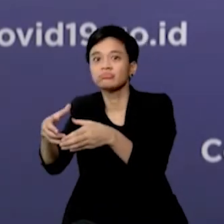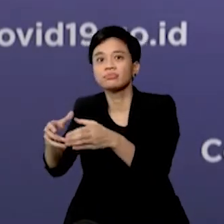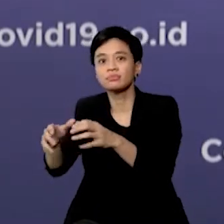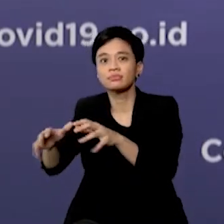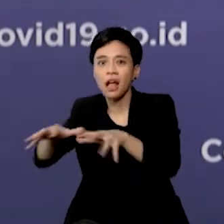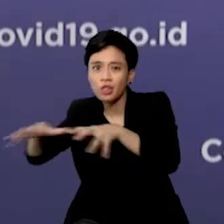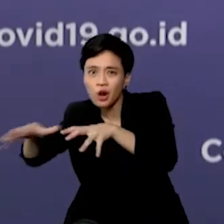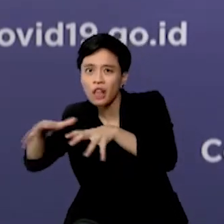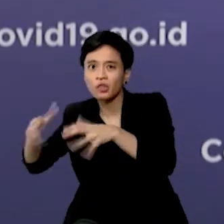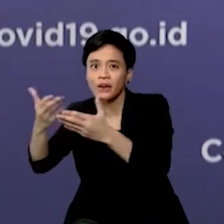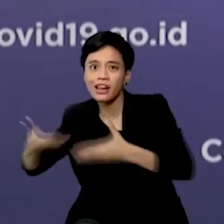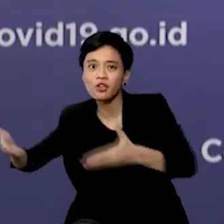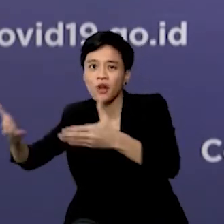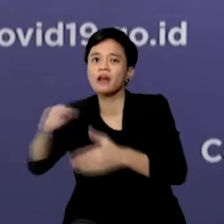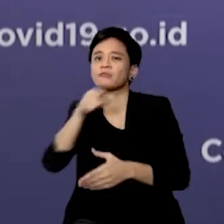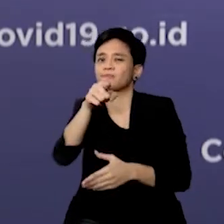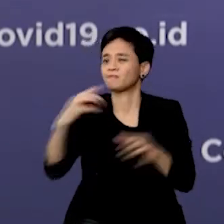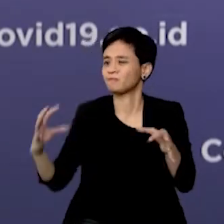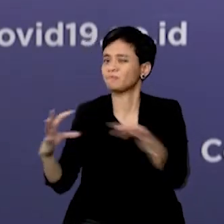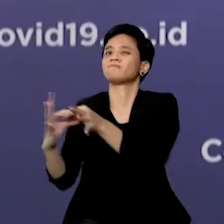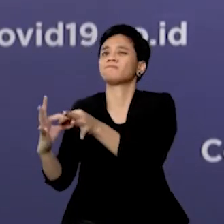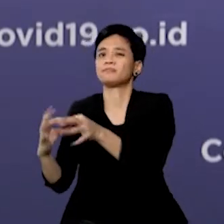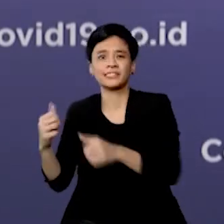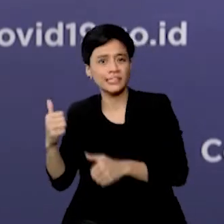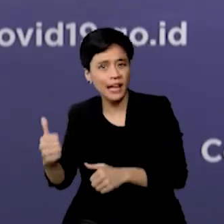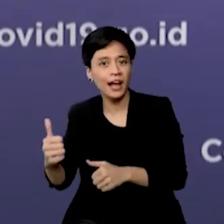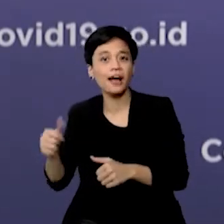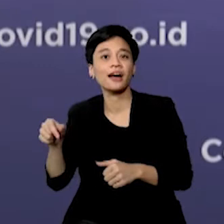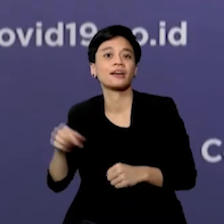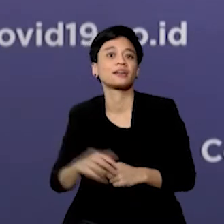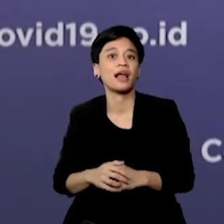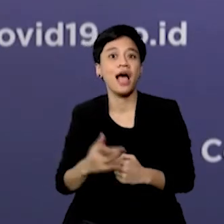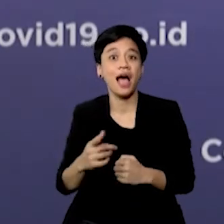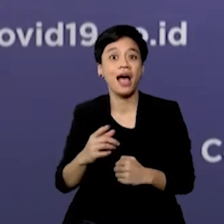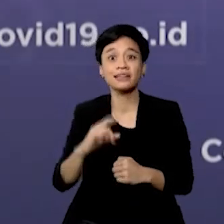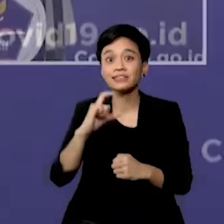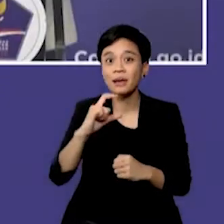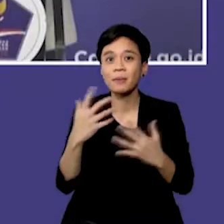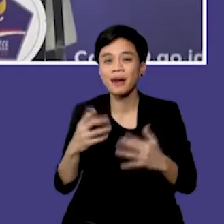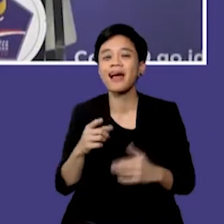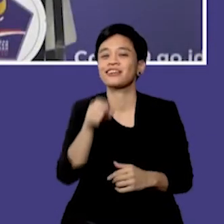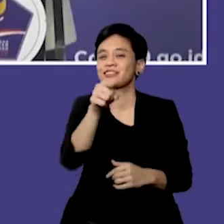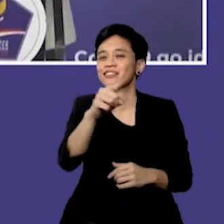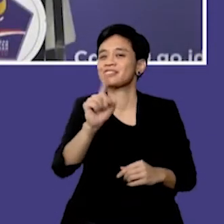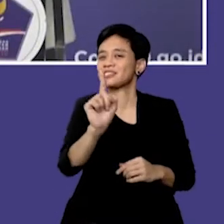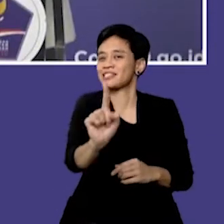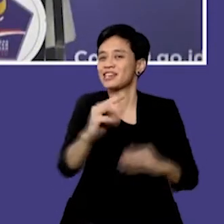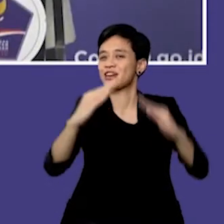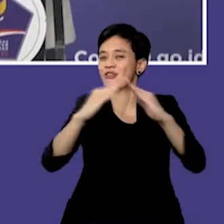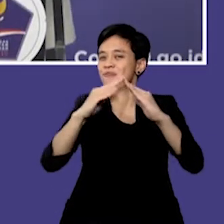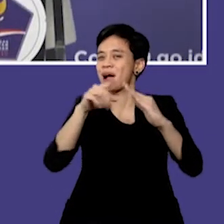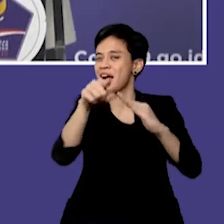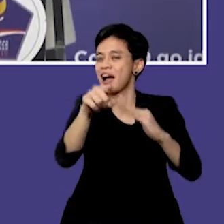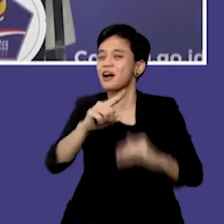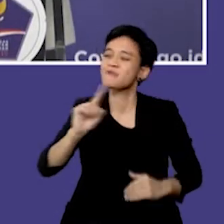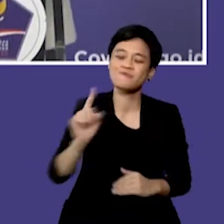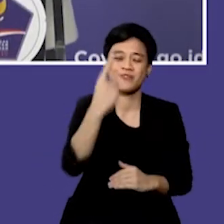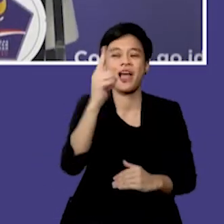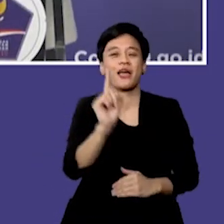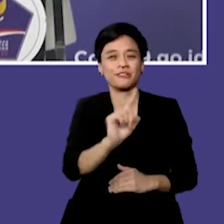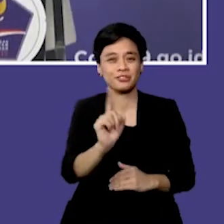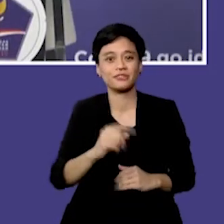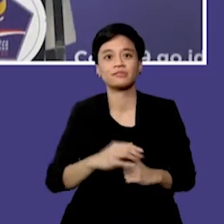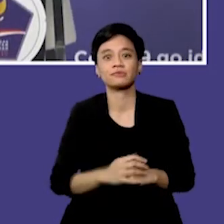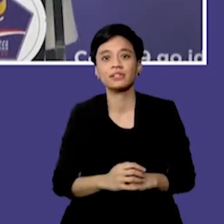memberantas nyamuk di area pemukiman. Ya, terutama dimulai dari rumah Anda sendiri. Dalam adaptasi